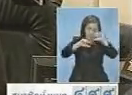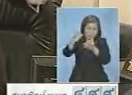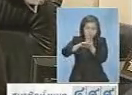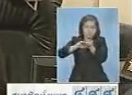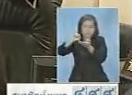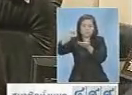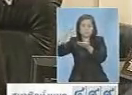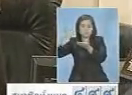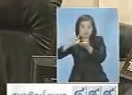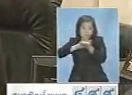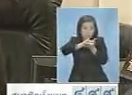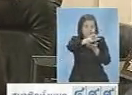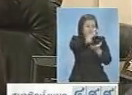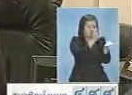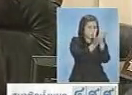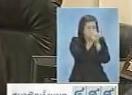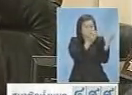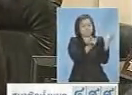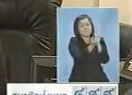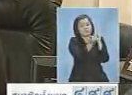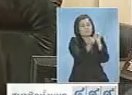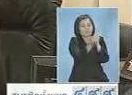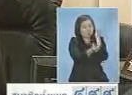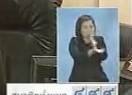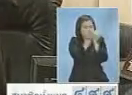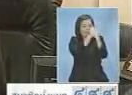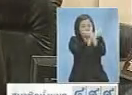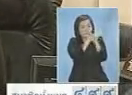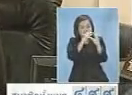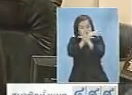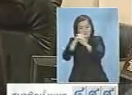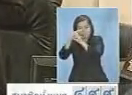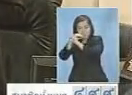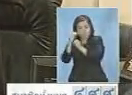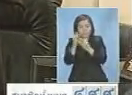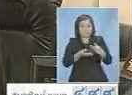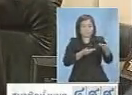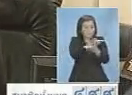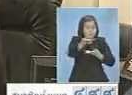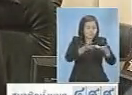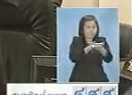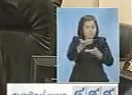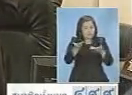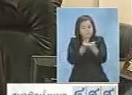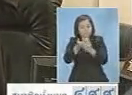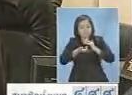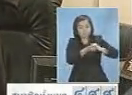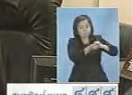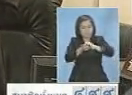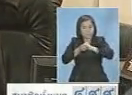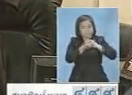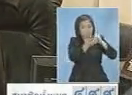ๆไปดูเพื่อไปสร้างความสัมพันธ์ไปเรียนรู้จากเขาเอาความรู้ของเราไปแบ่งกับเขาทำวิจัยร่วมกันระหว่างประ